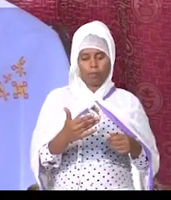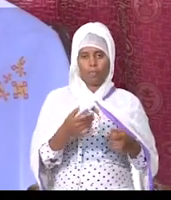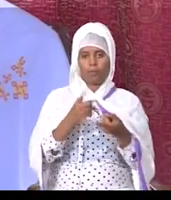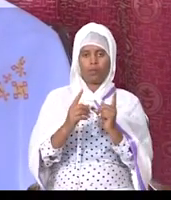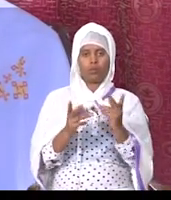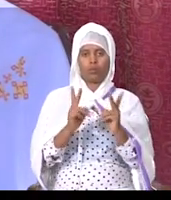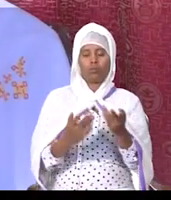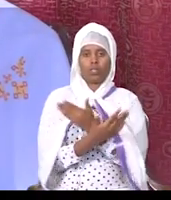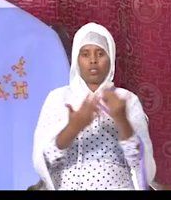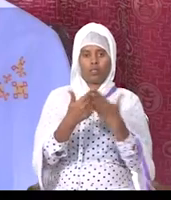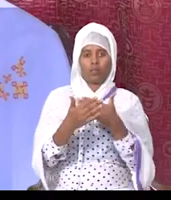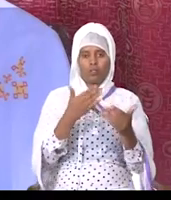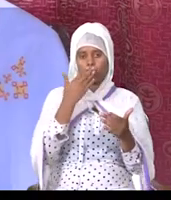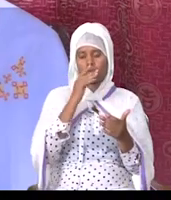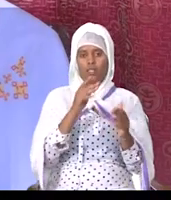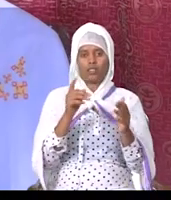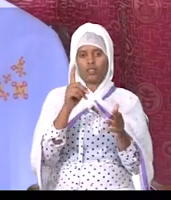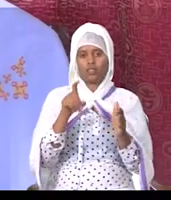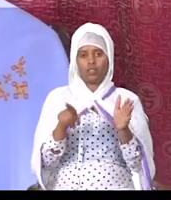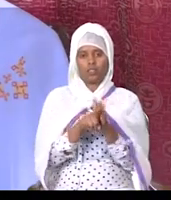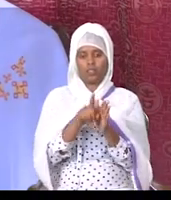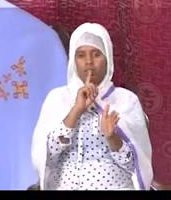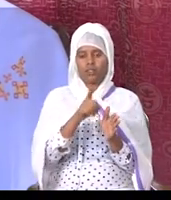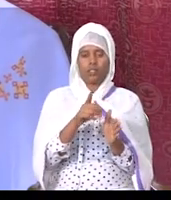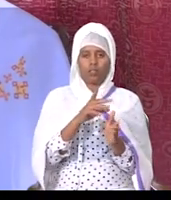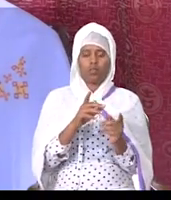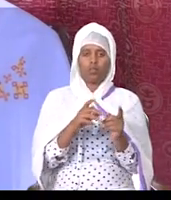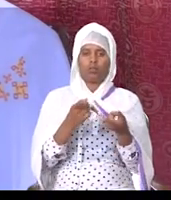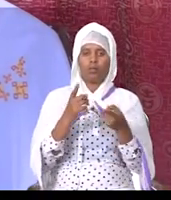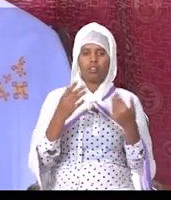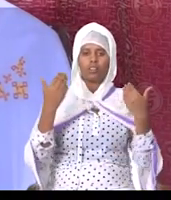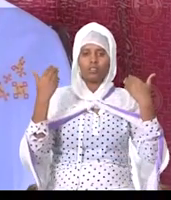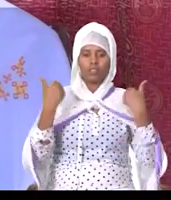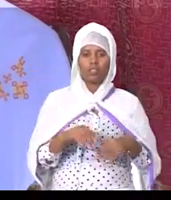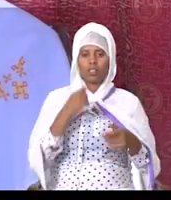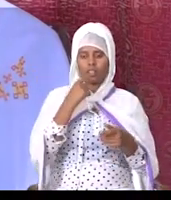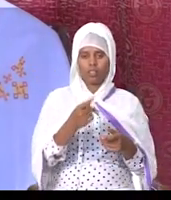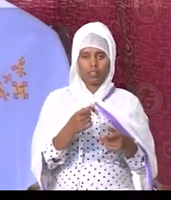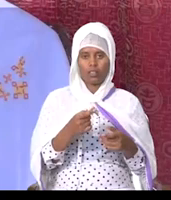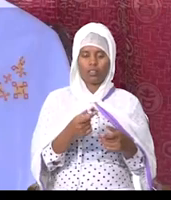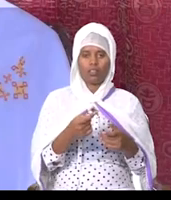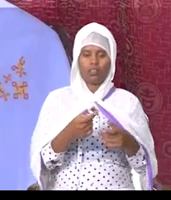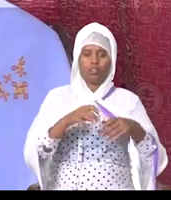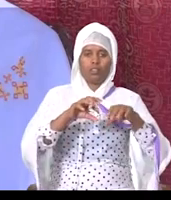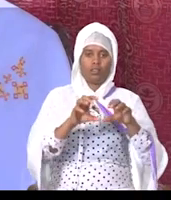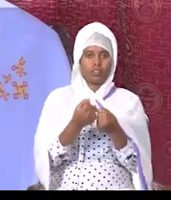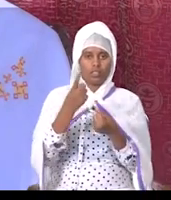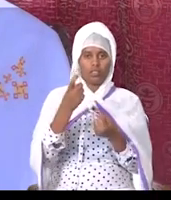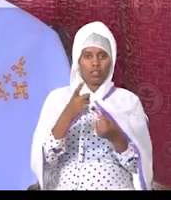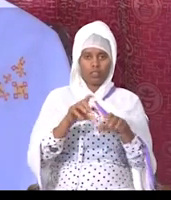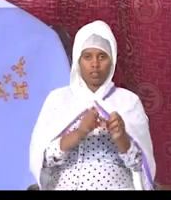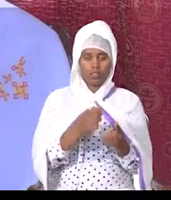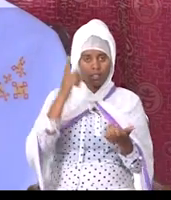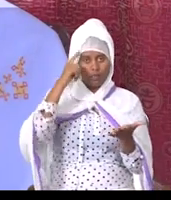ፅቡቅ ከምኡ ተዘይምፍፃም ሓደ ካብ ዓሰርተ ትእዛዛት እዩ ነፍሲ ዝቐተለኸ ዓሰርተ ትእዛዛት ኣፍሪሱ እንታይ ይኸውን ኣብ ቅድሚ